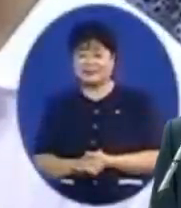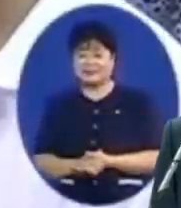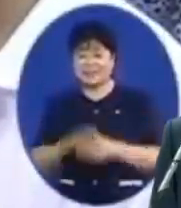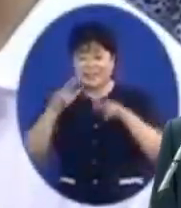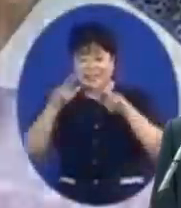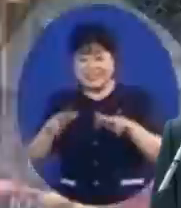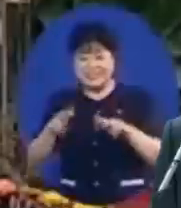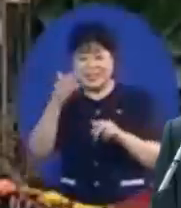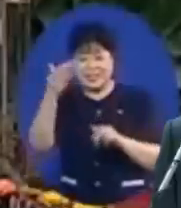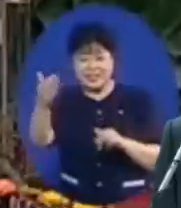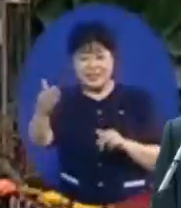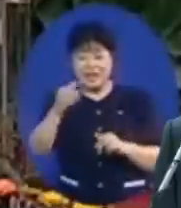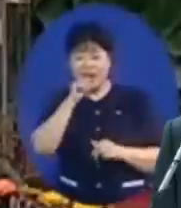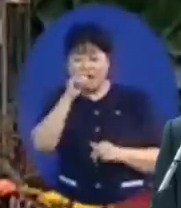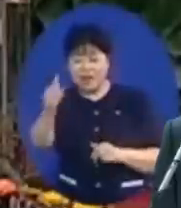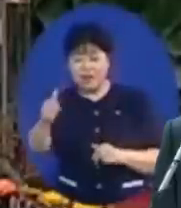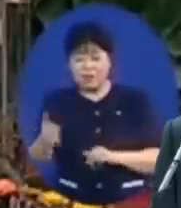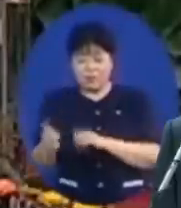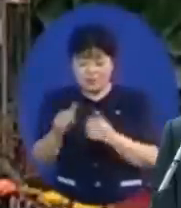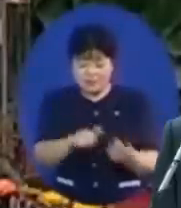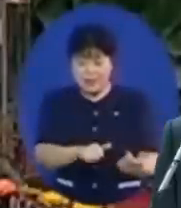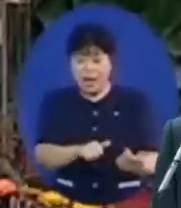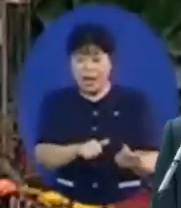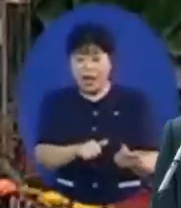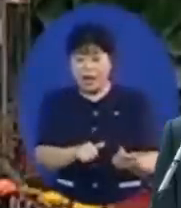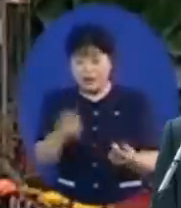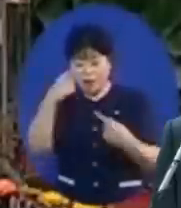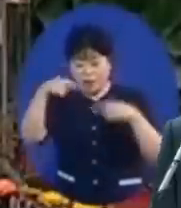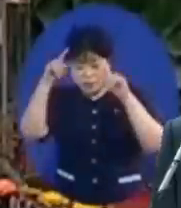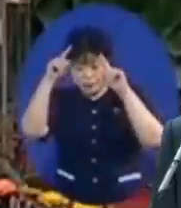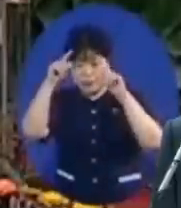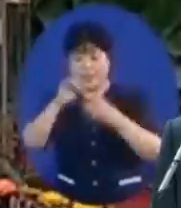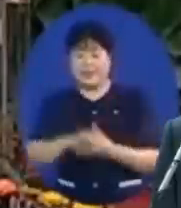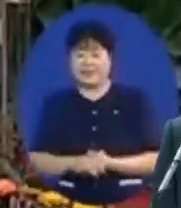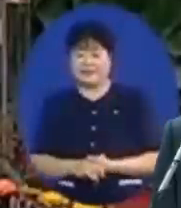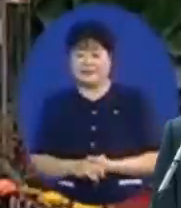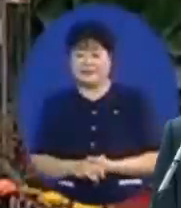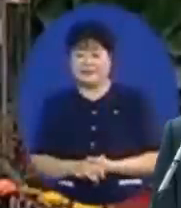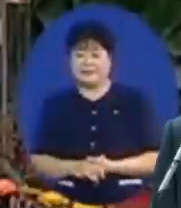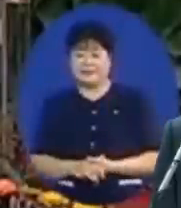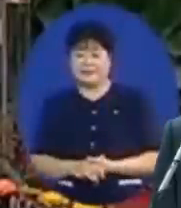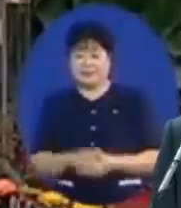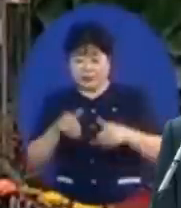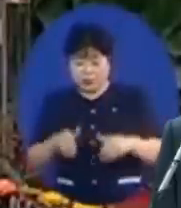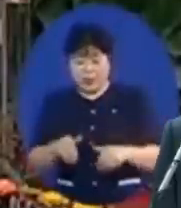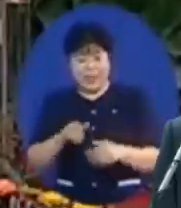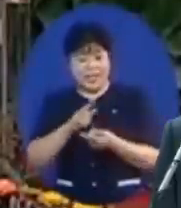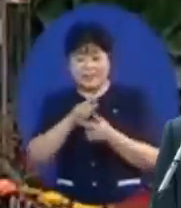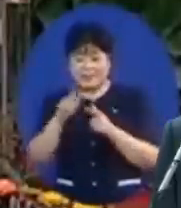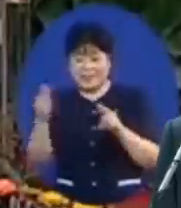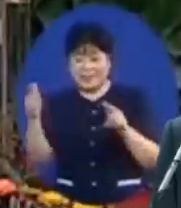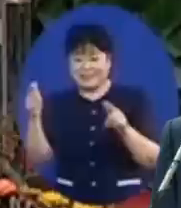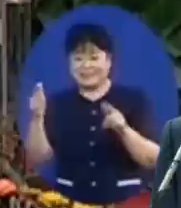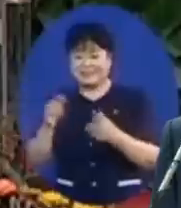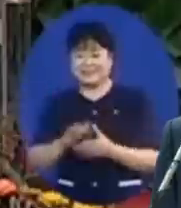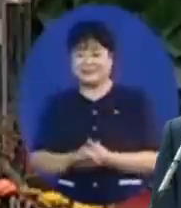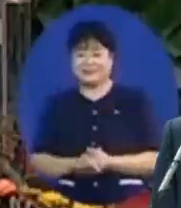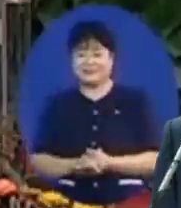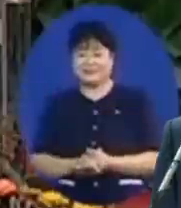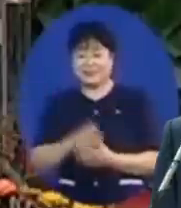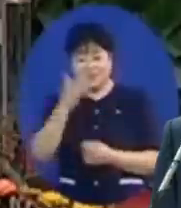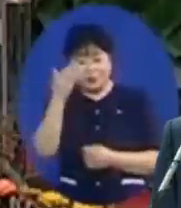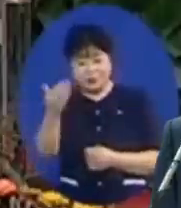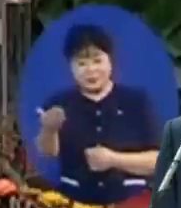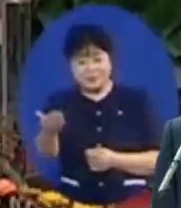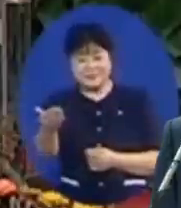이제 여러분은 결코 사망과 음부의 노예가 되지 않습니다.